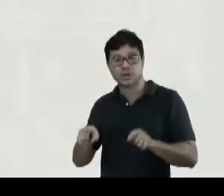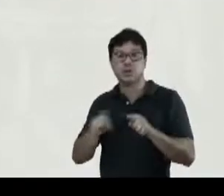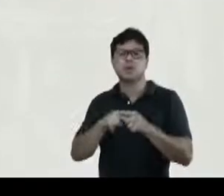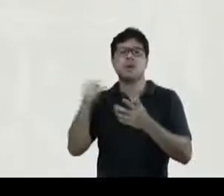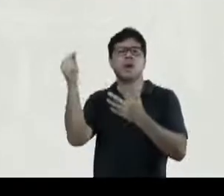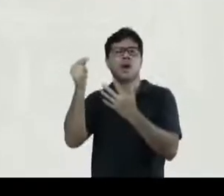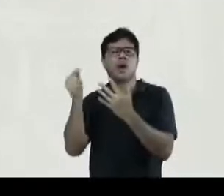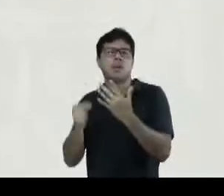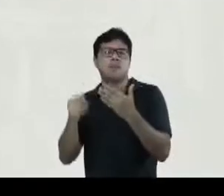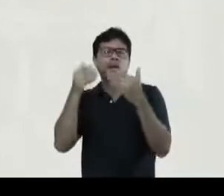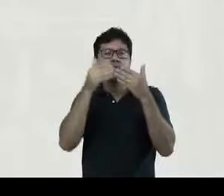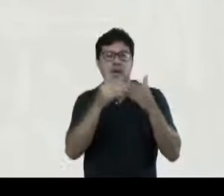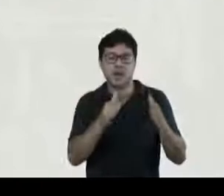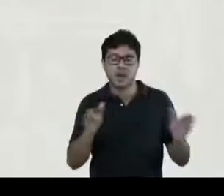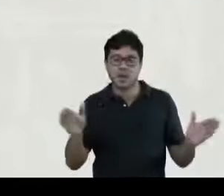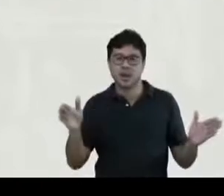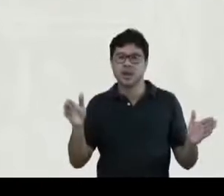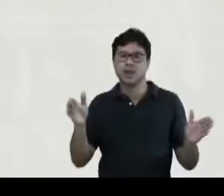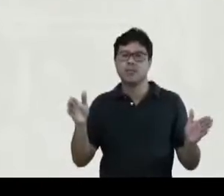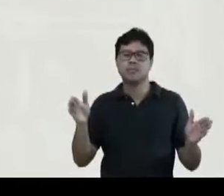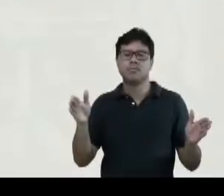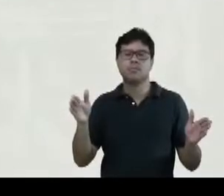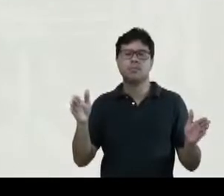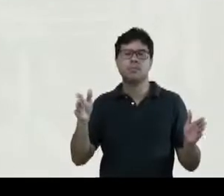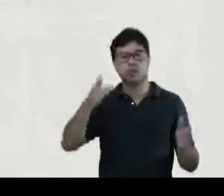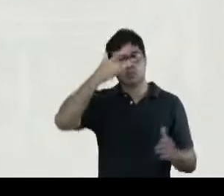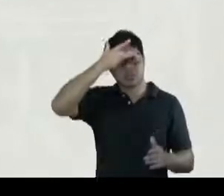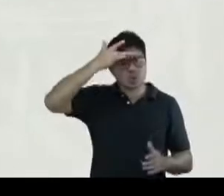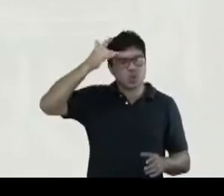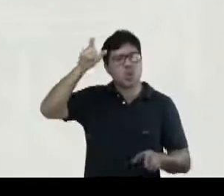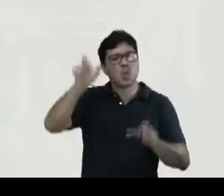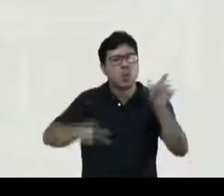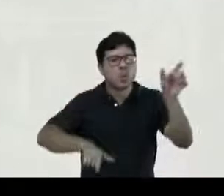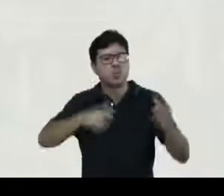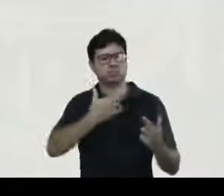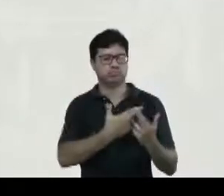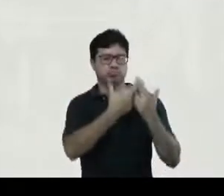als Vertreter ihrer Institutionen, und dieses